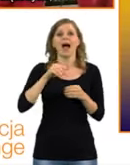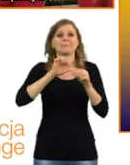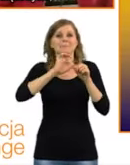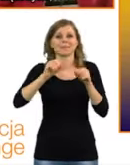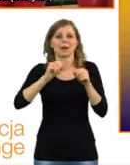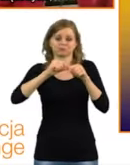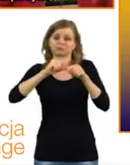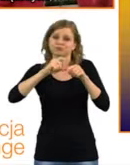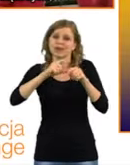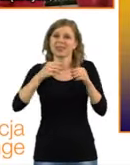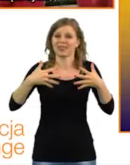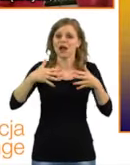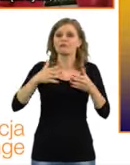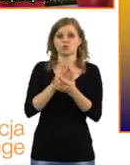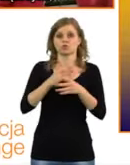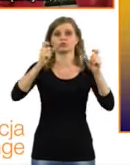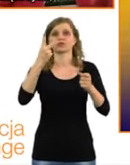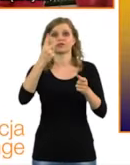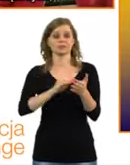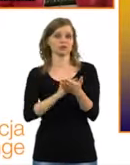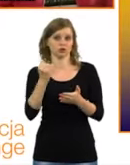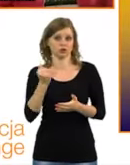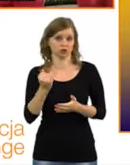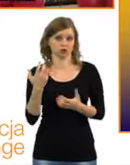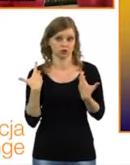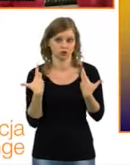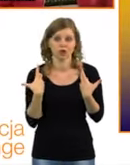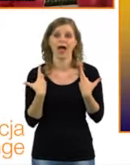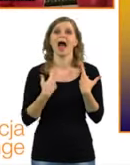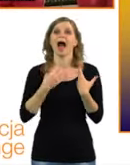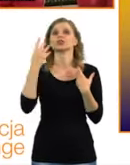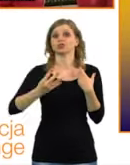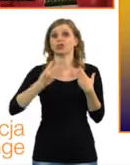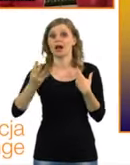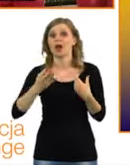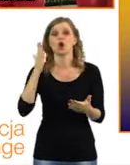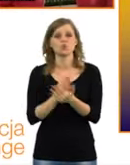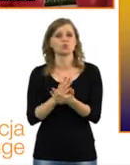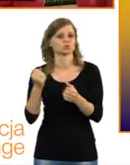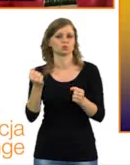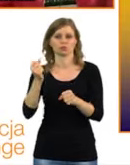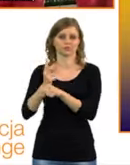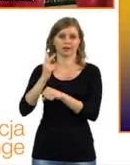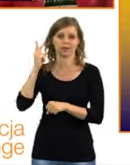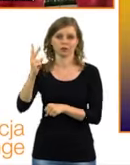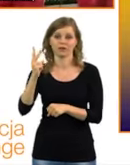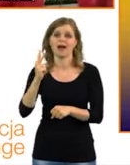Mielinizacja rozpoczyna się już od 2 miesiąca życia, a w 4 roku jest znacznie